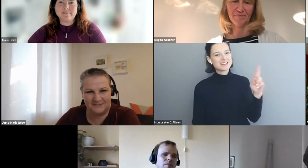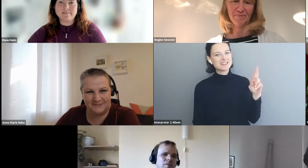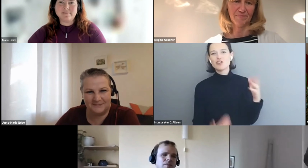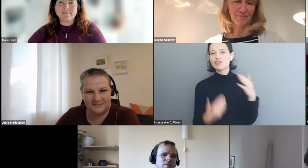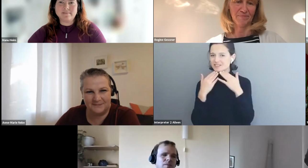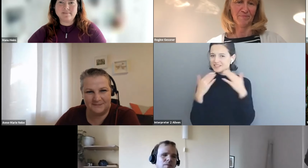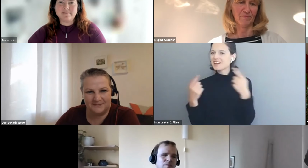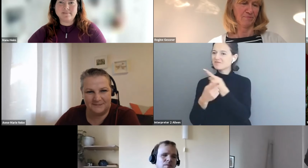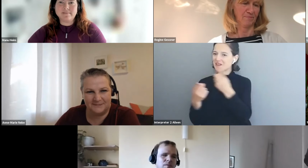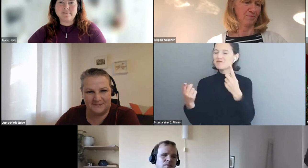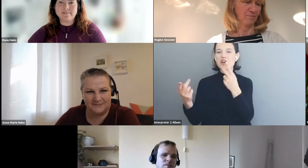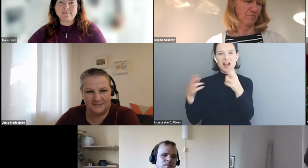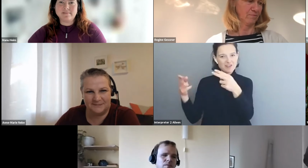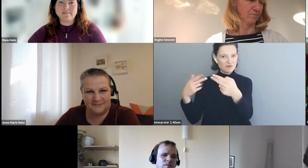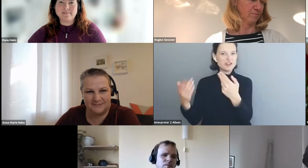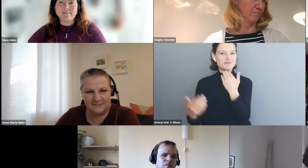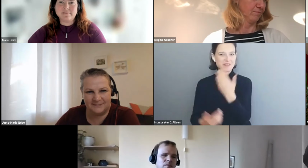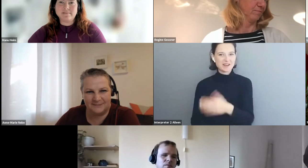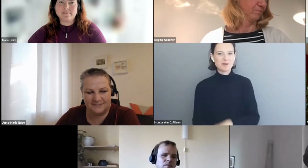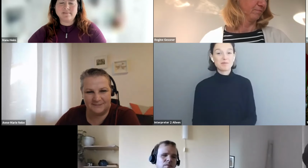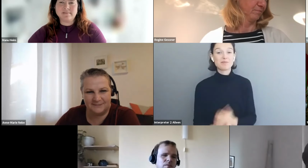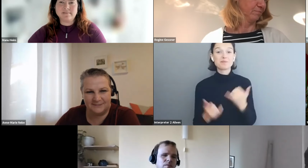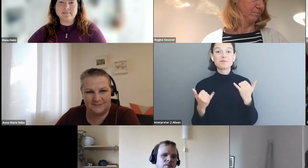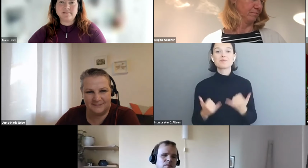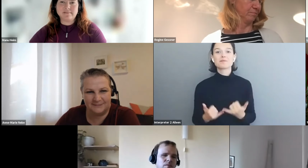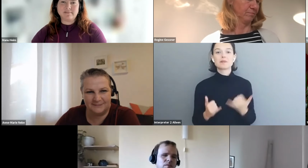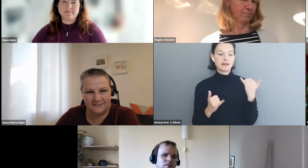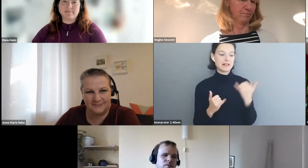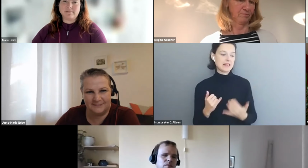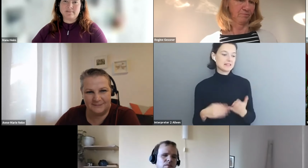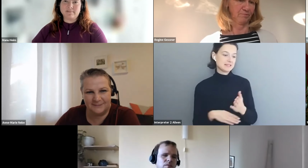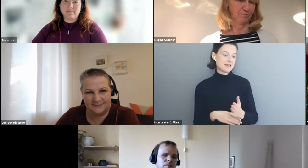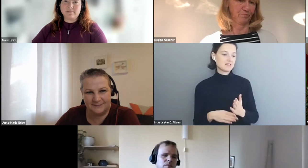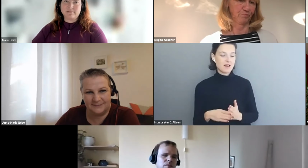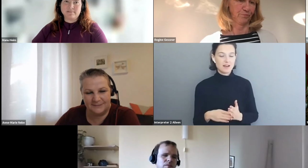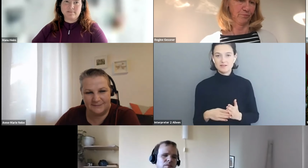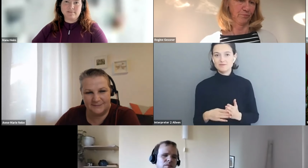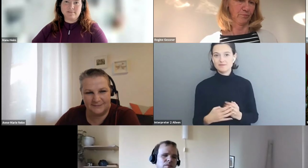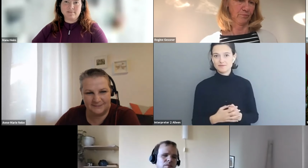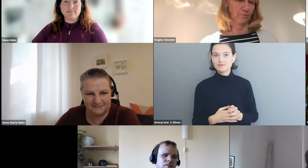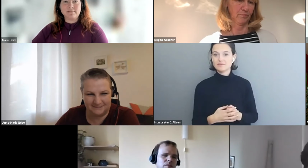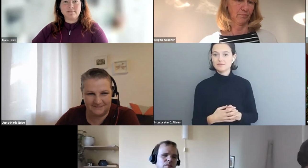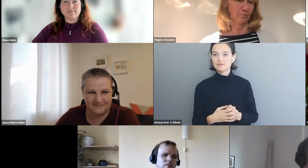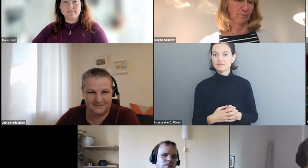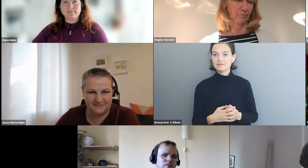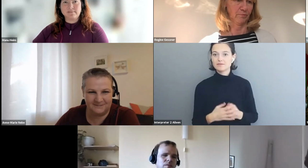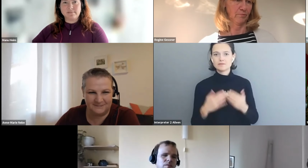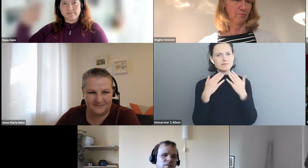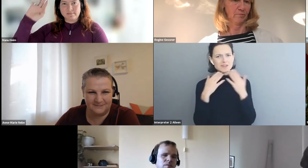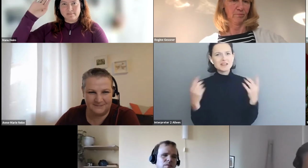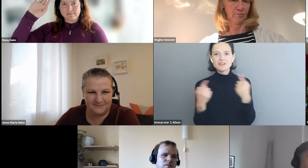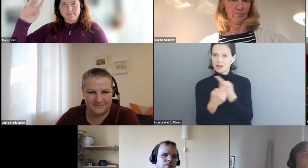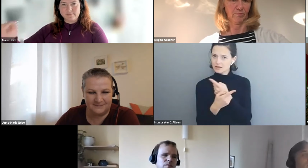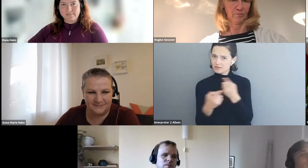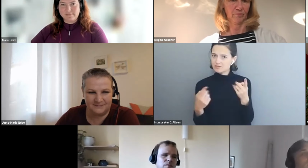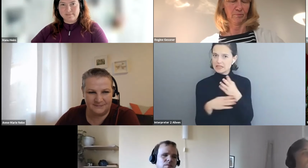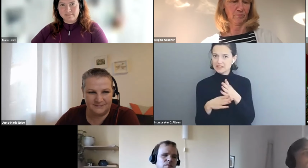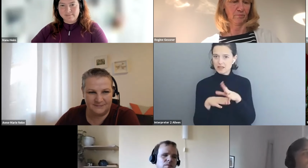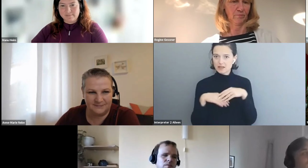Wir kommen schon zu unserem letzten Teil. Schon. Ich bedanke mich auch an alle Teilnehmer. Das Interesse ist offenbar groß, wenn man bei